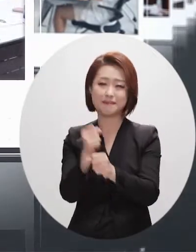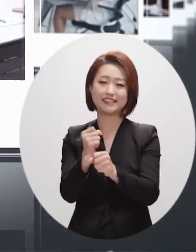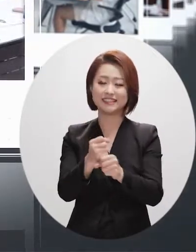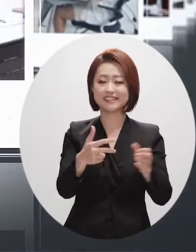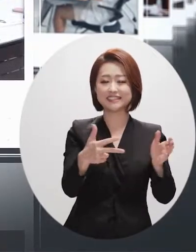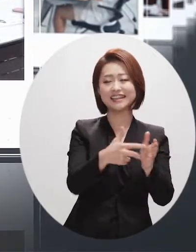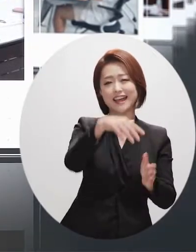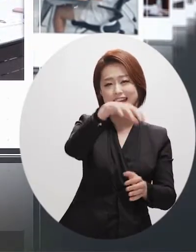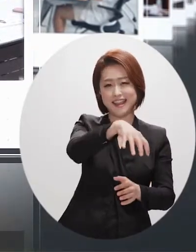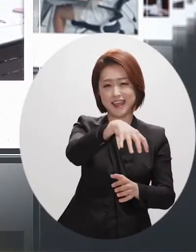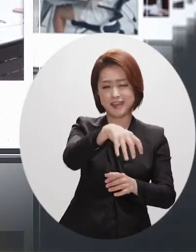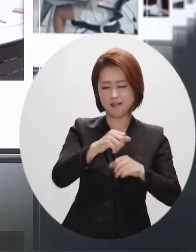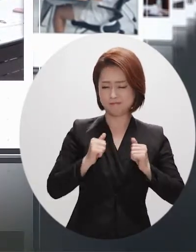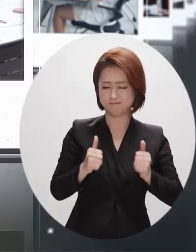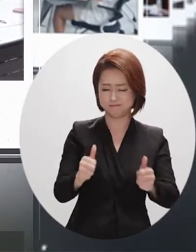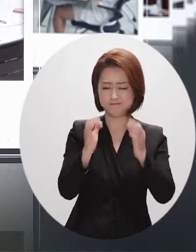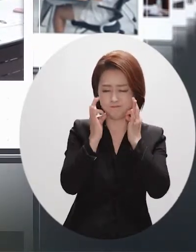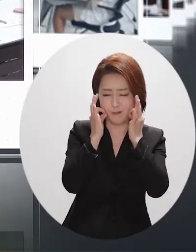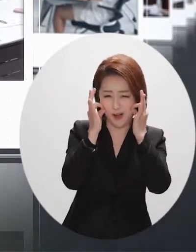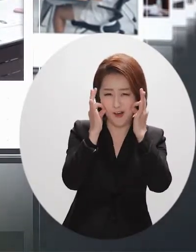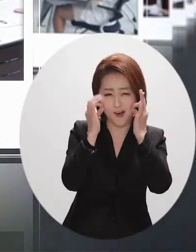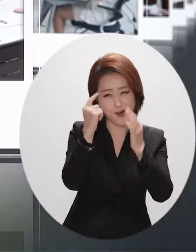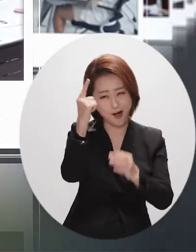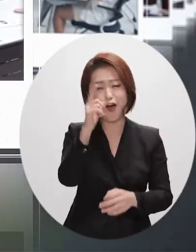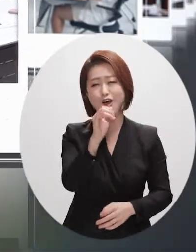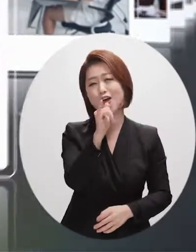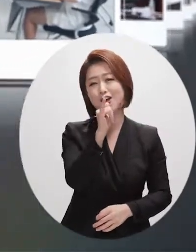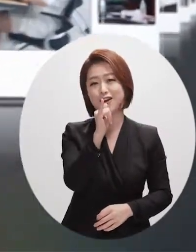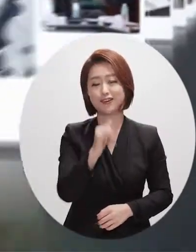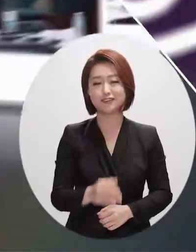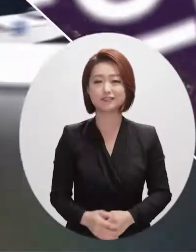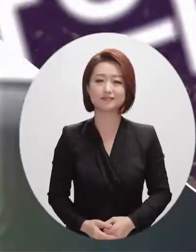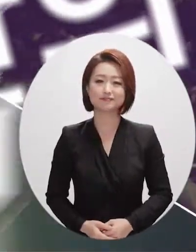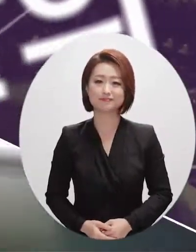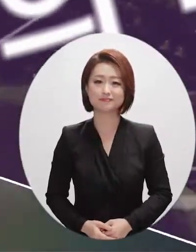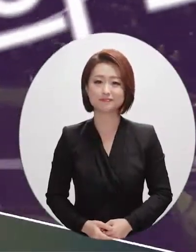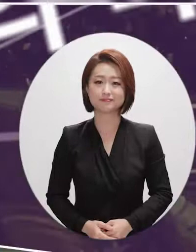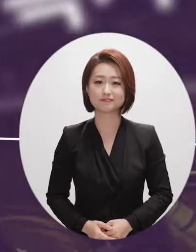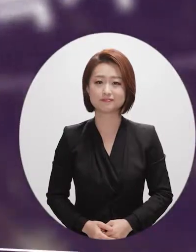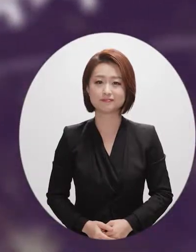대안을 제시하는 재단의 선도적 복지정책 개발이 있습니다